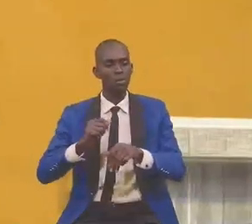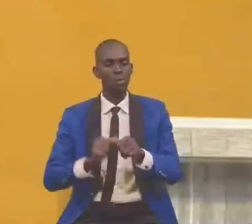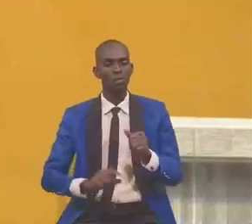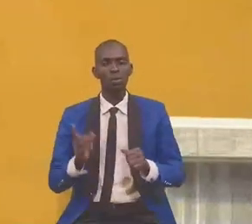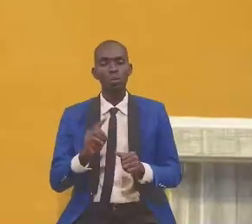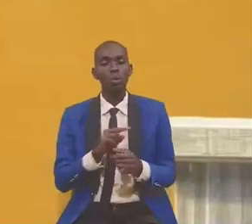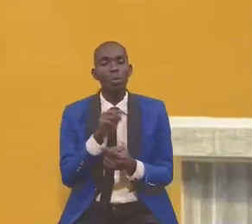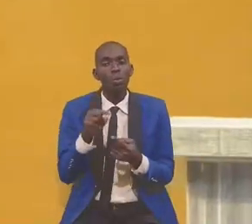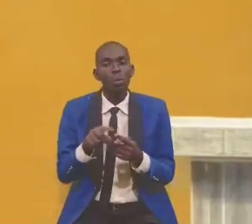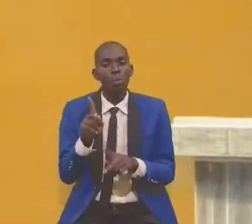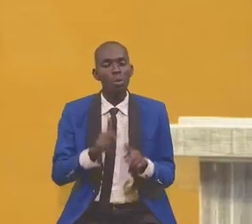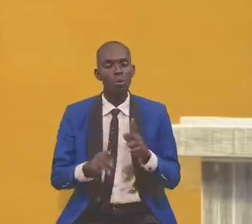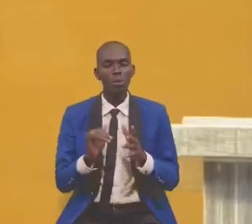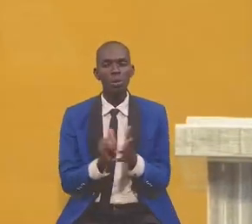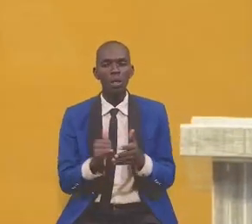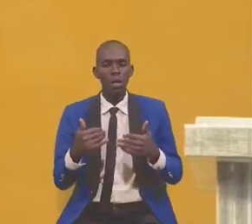ont leur pensée